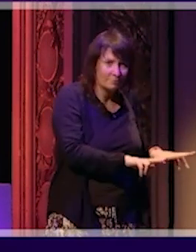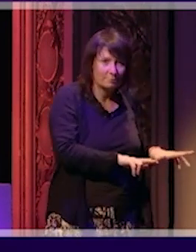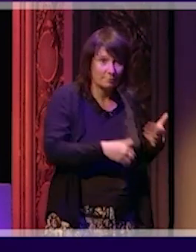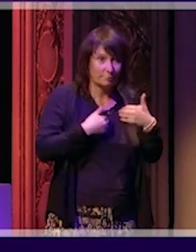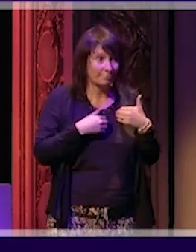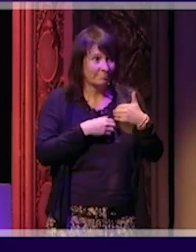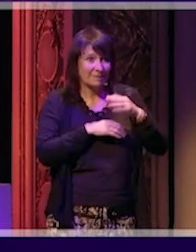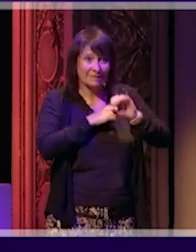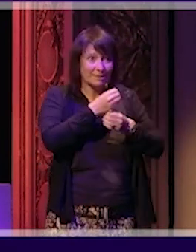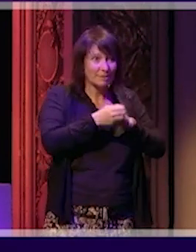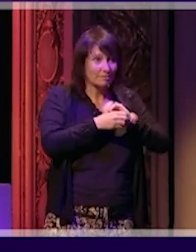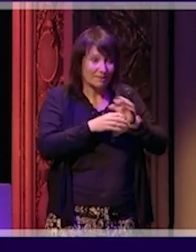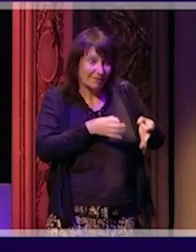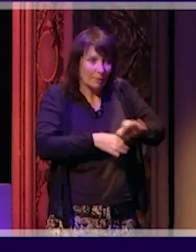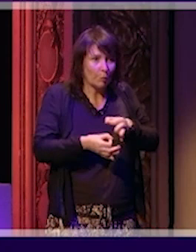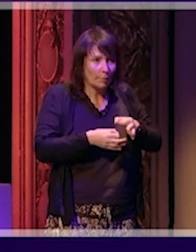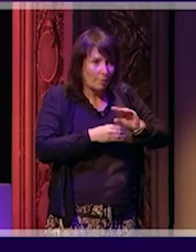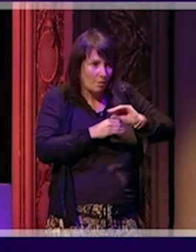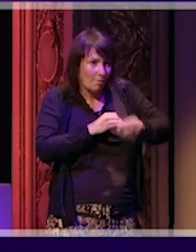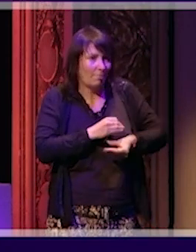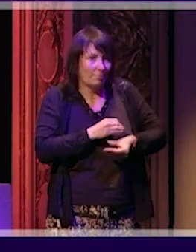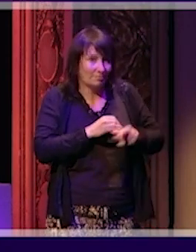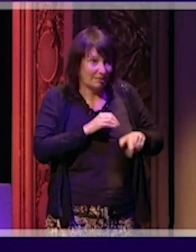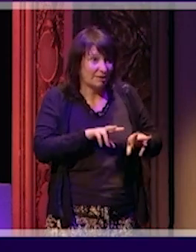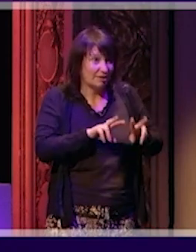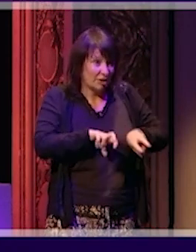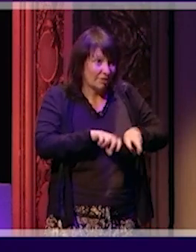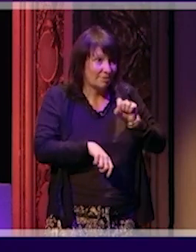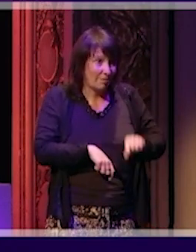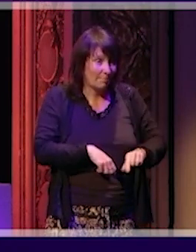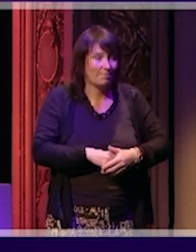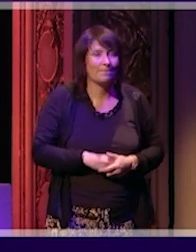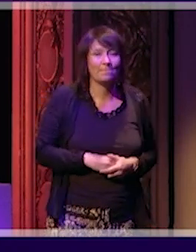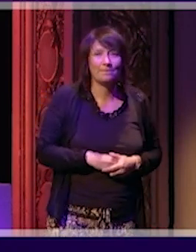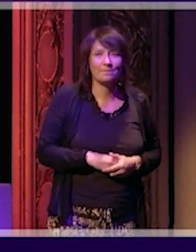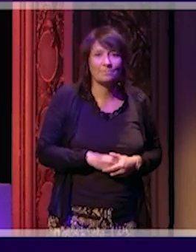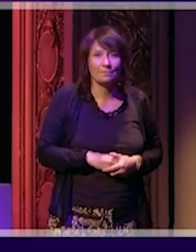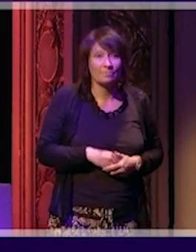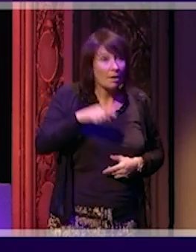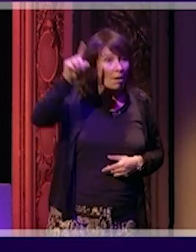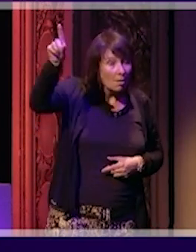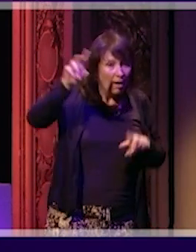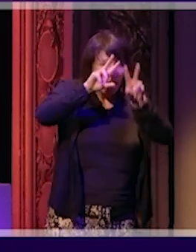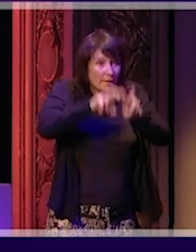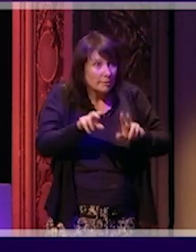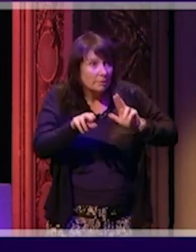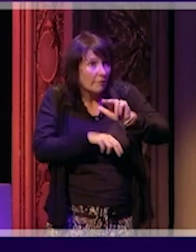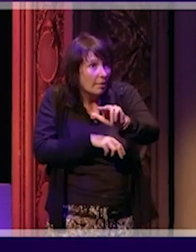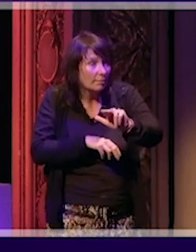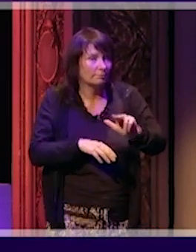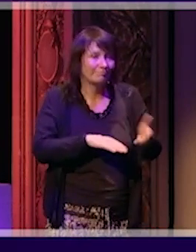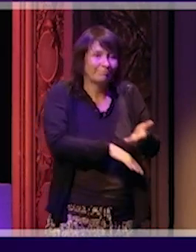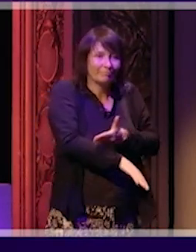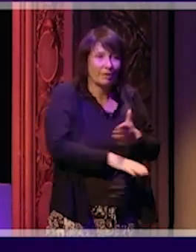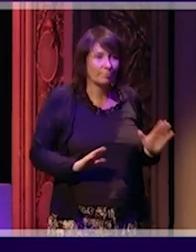les molécules qui forment la membrane cellulaire pour préparer les analyses qui seront lancées sur la surface martienne je teste mes